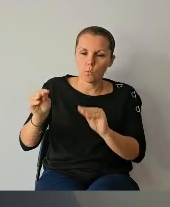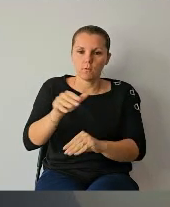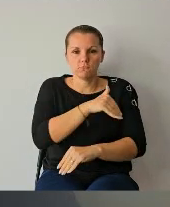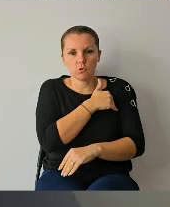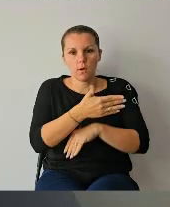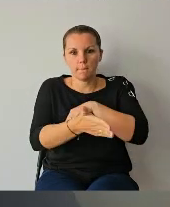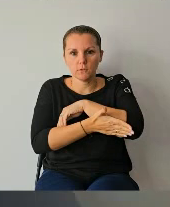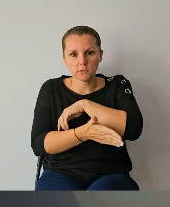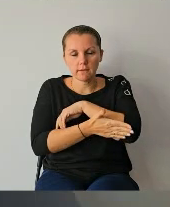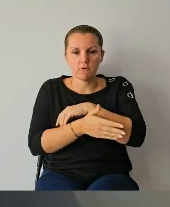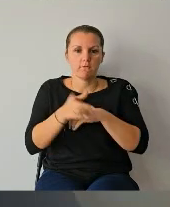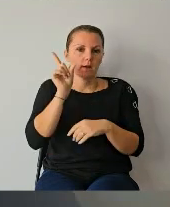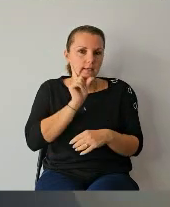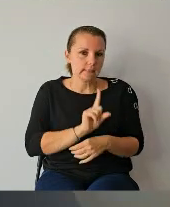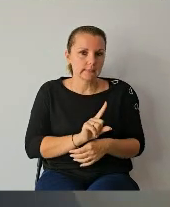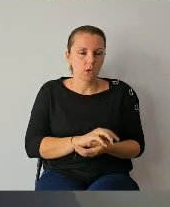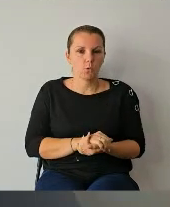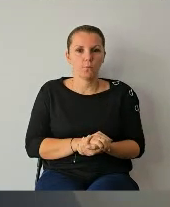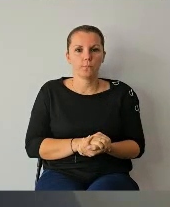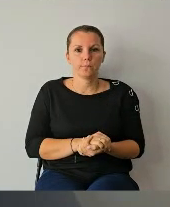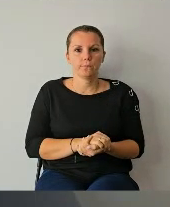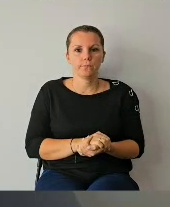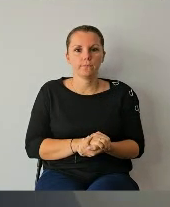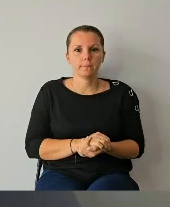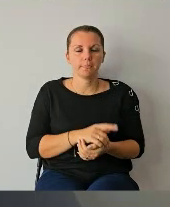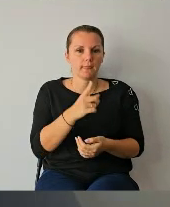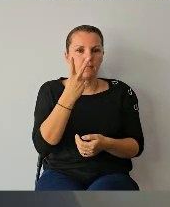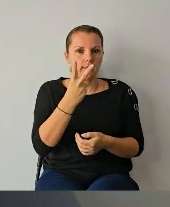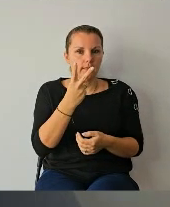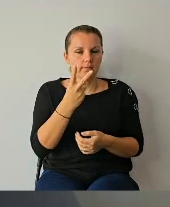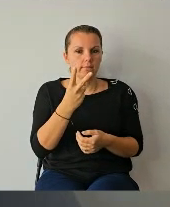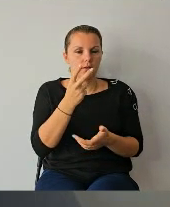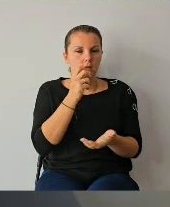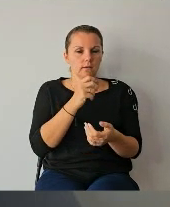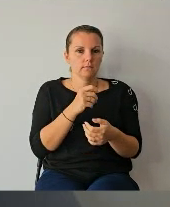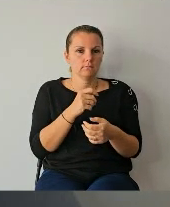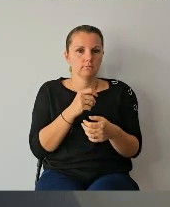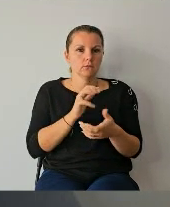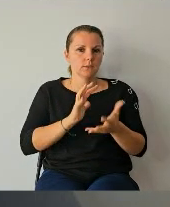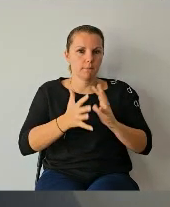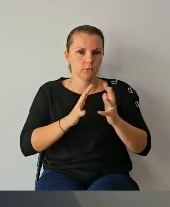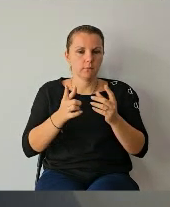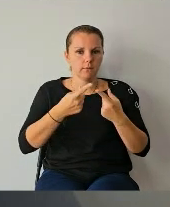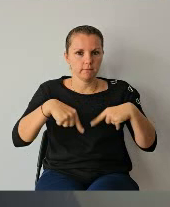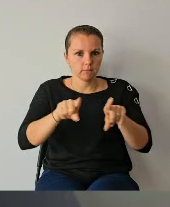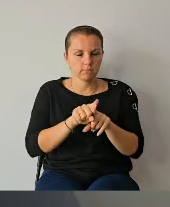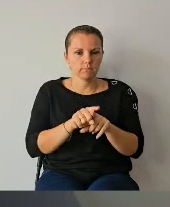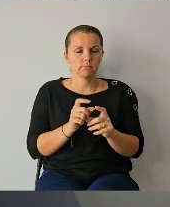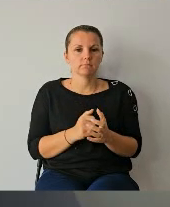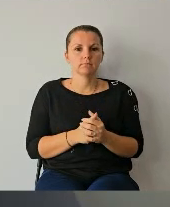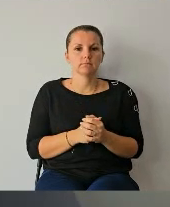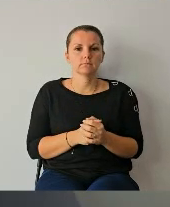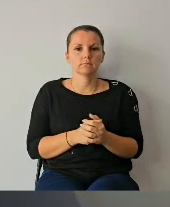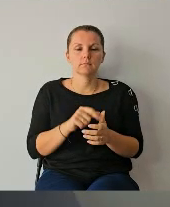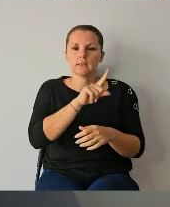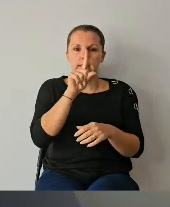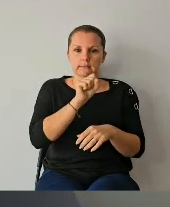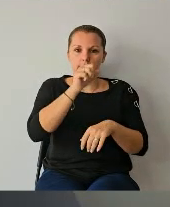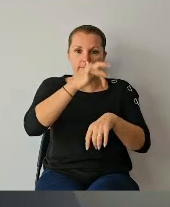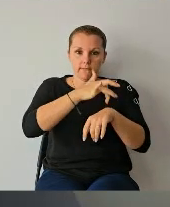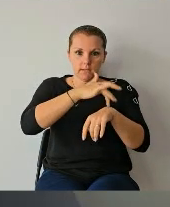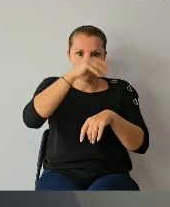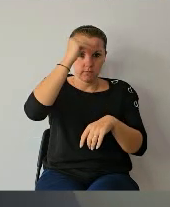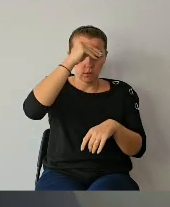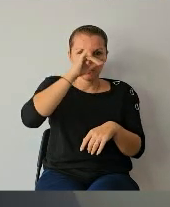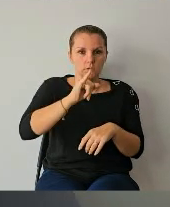terenie gminy. I tutaj wyróżniamy dwie formy realizacji tego programu, dwa rodzaje kryteriów, za wyniki w nauce i za